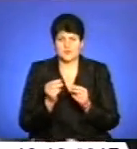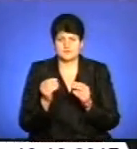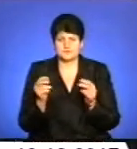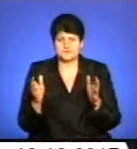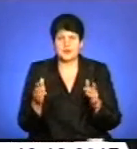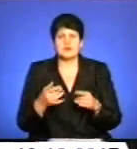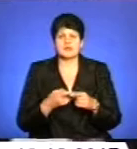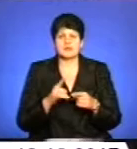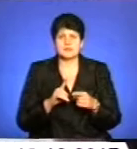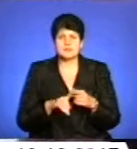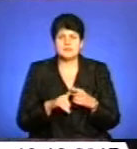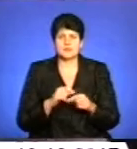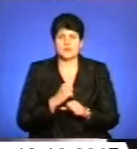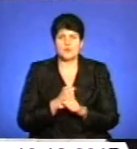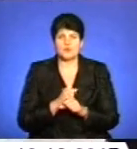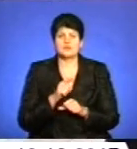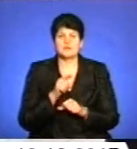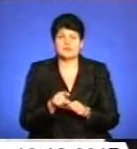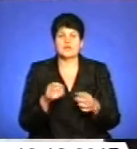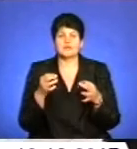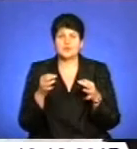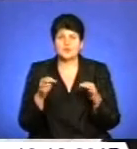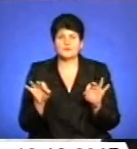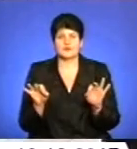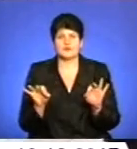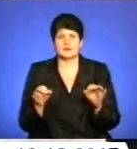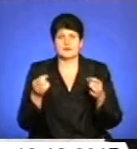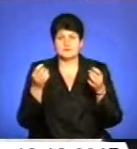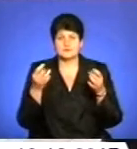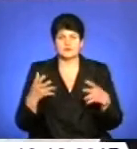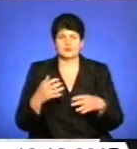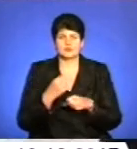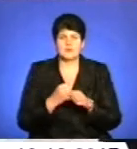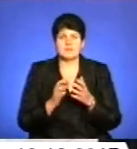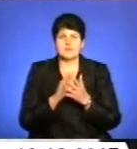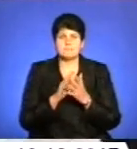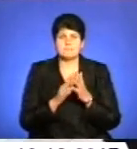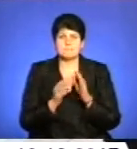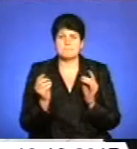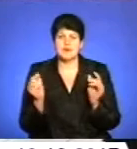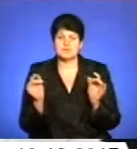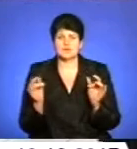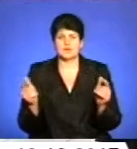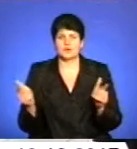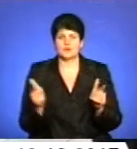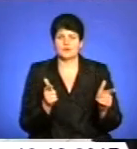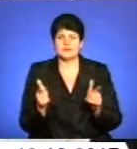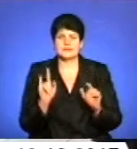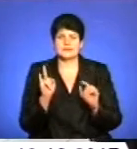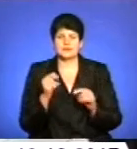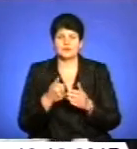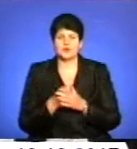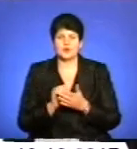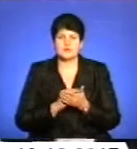якраз ці роботи, вони дозволяють їм, звичайно, розробляти пальчики і потім готувати дитину до письма,